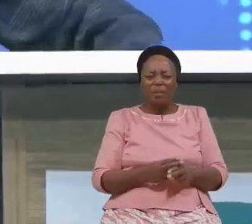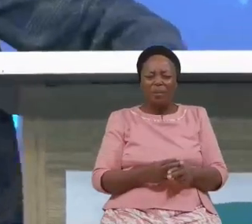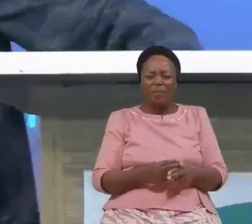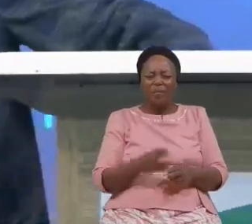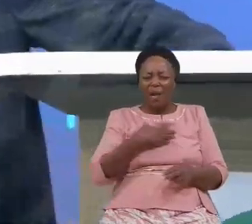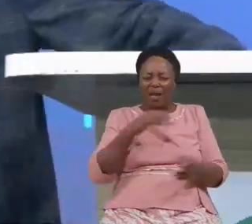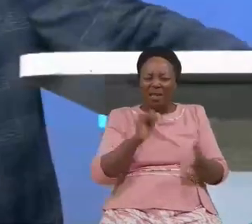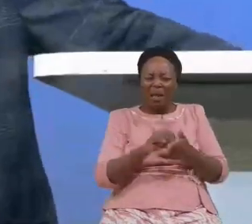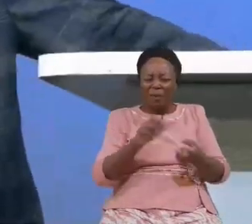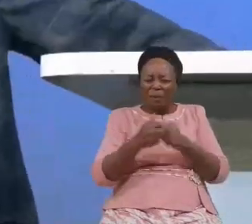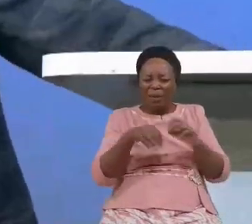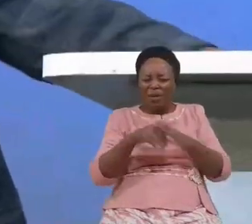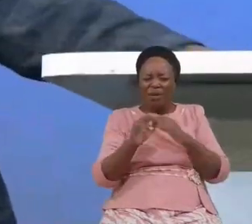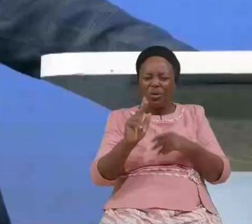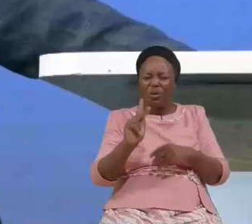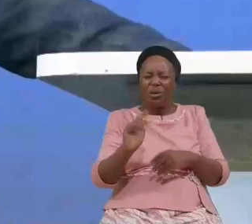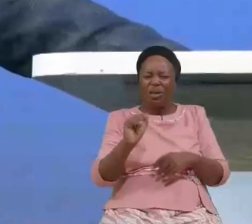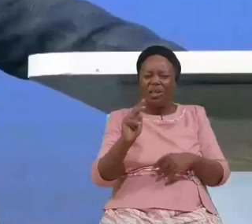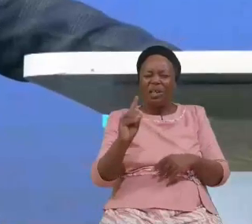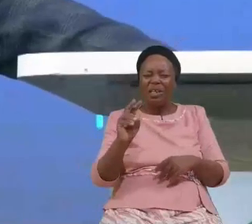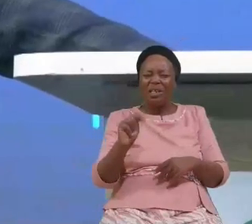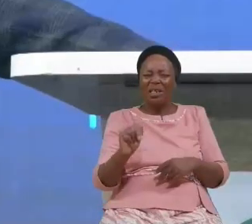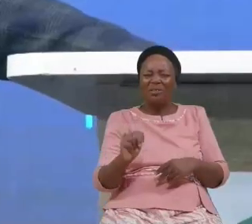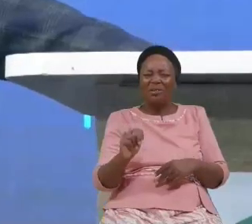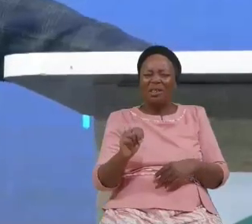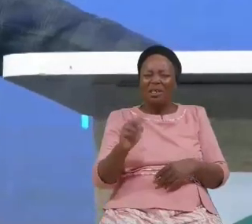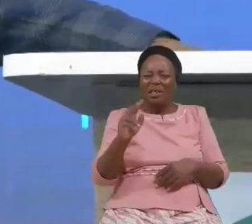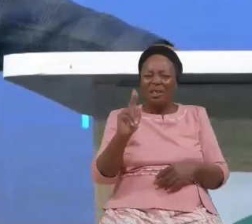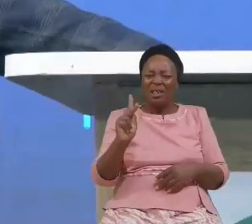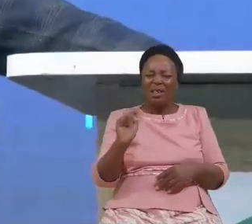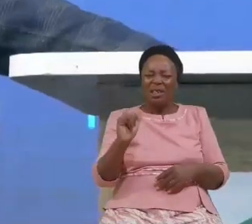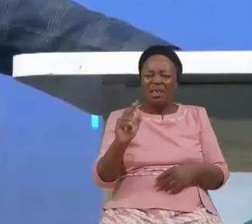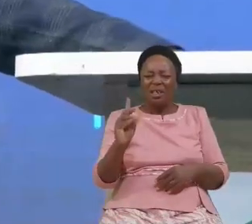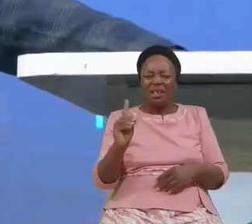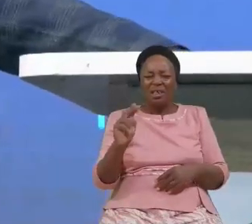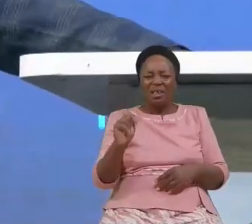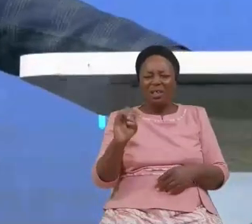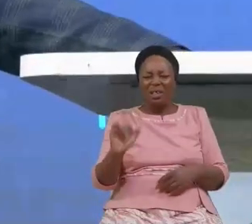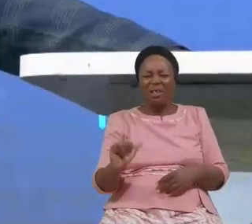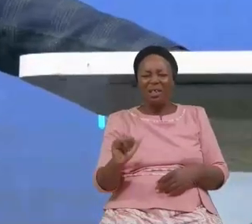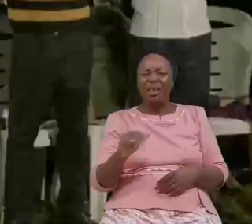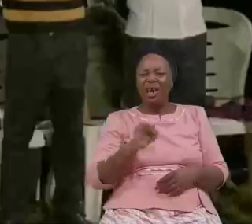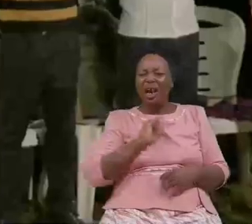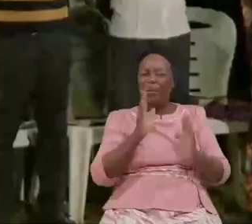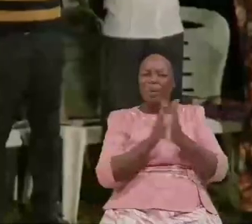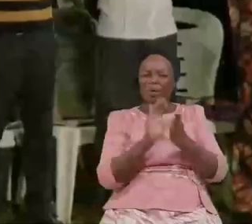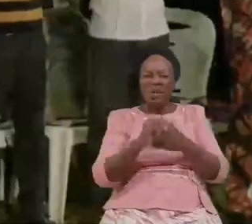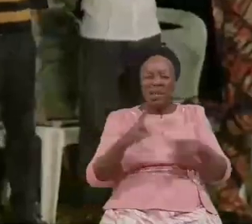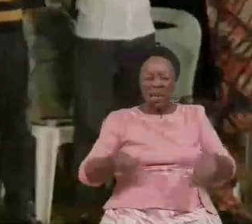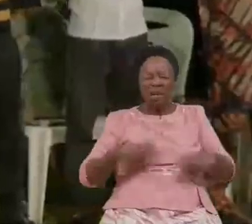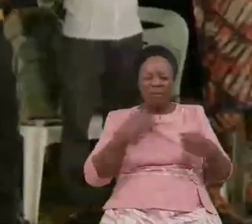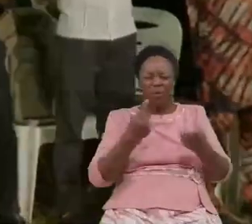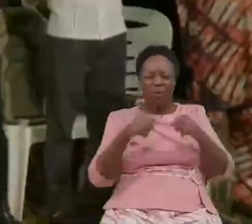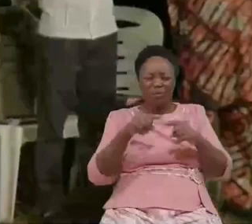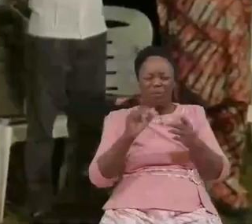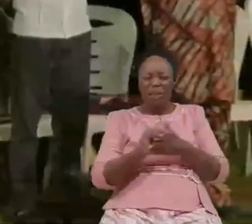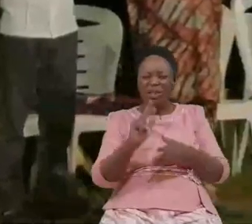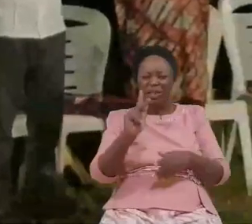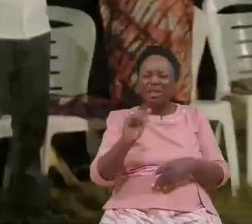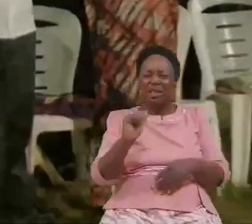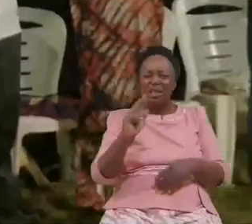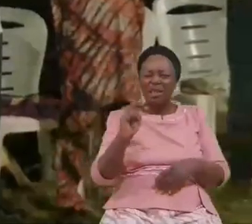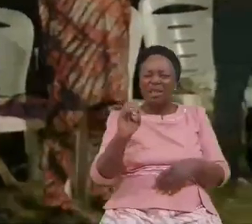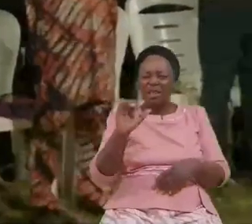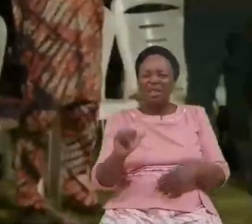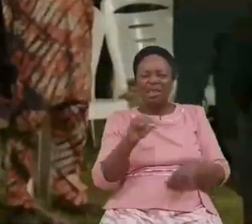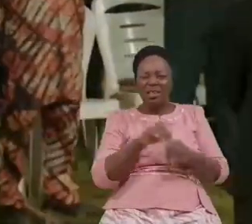problème de reins c'est à dire que la vie entre dans ce rein seigneur